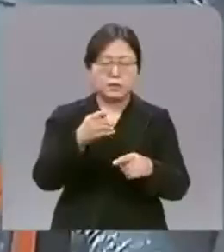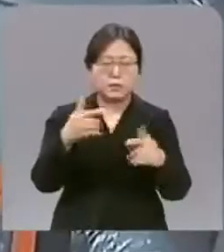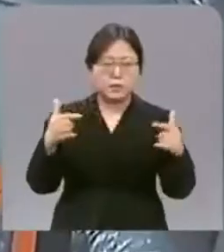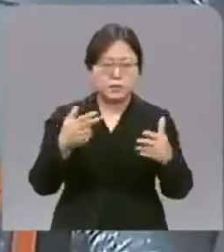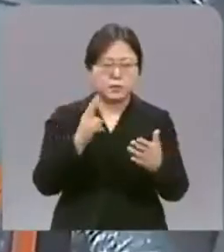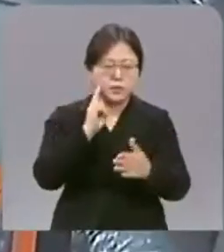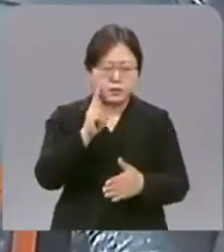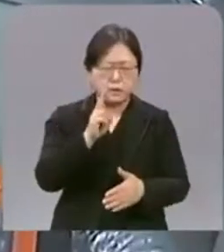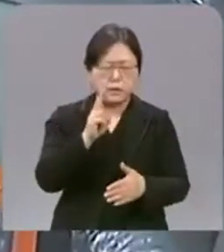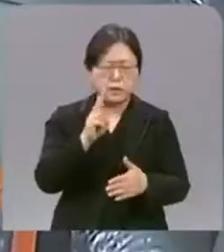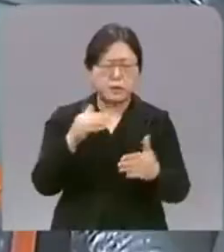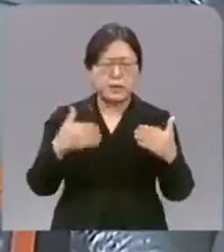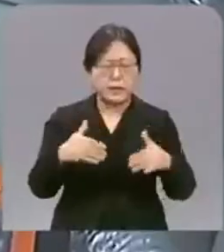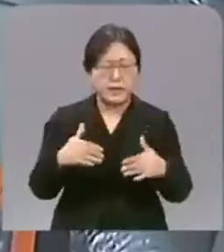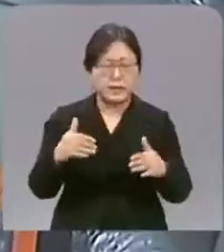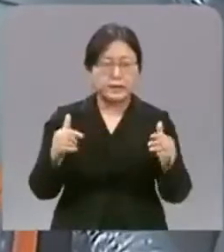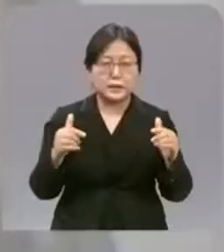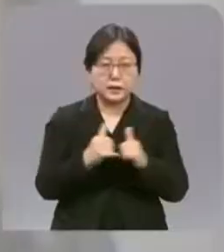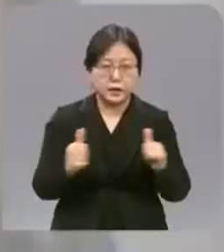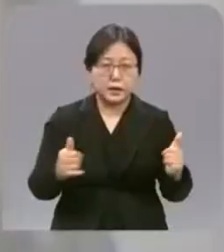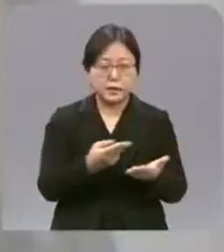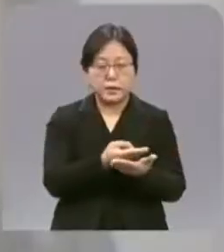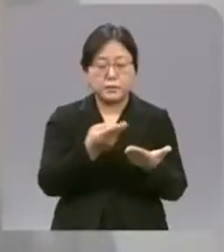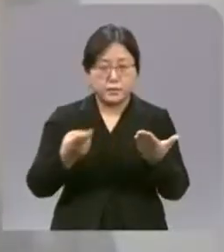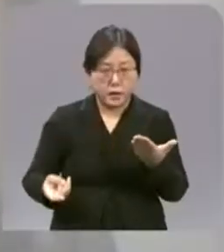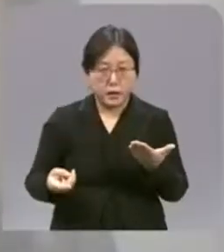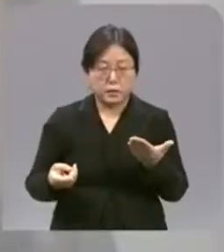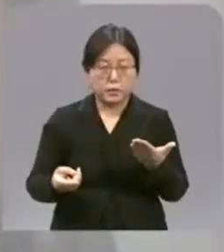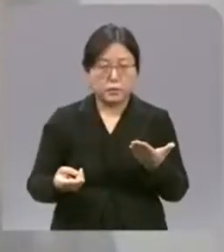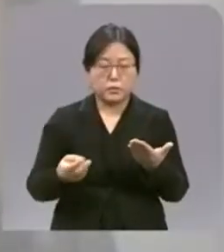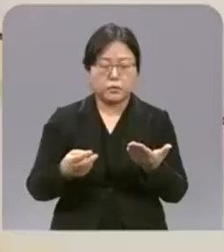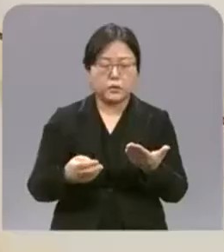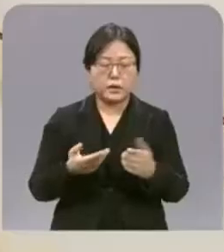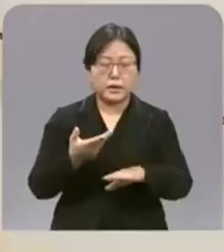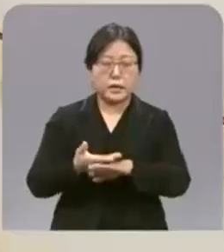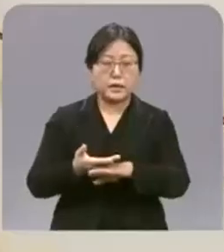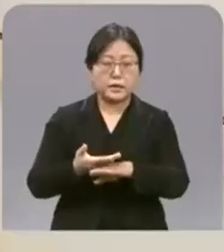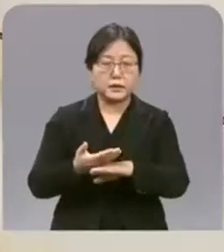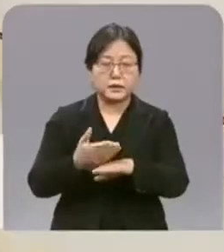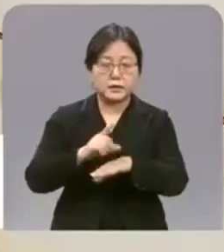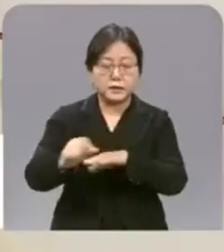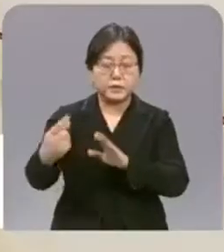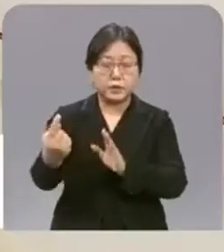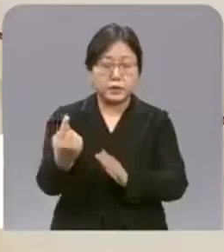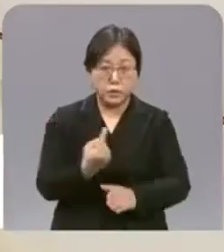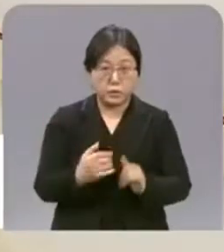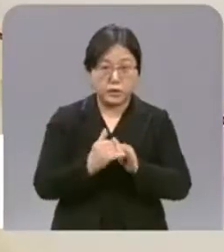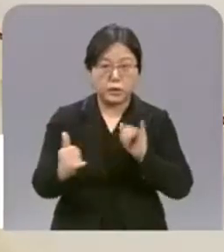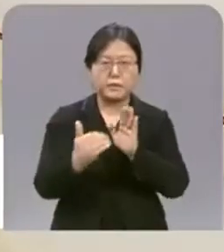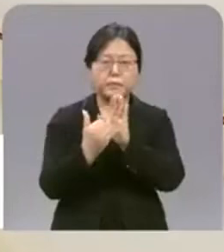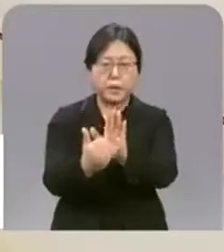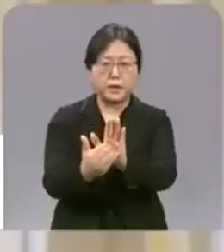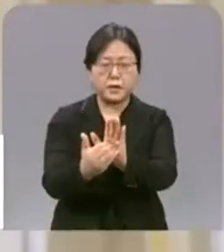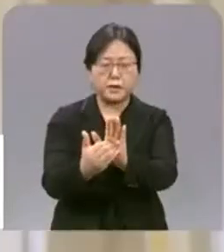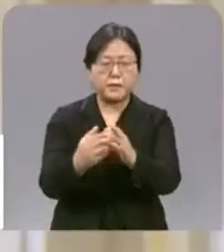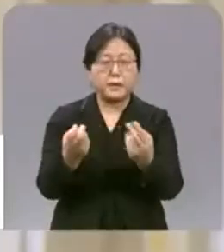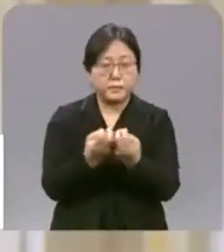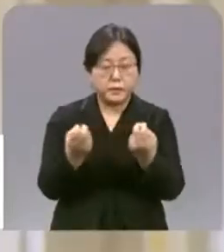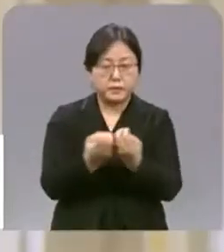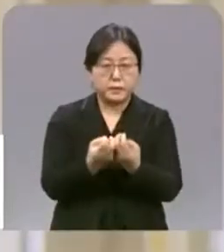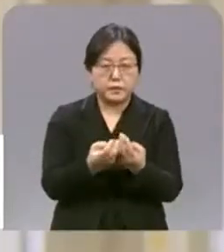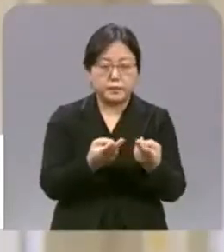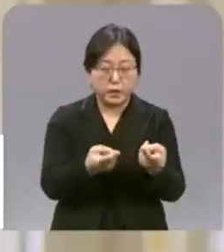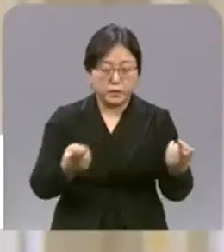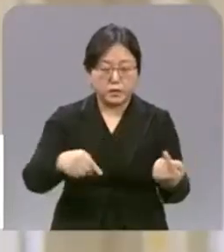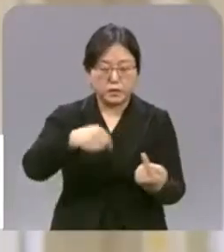환자와 중등증 환자가 쓰고 있는 중환자 병상을 비우고 다른 지역에서 온 중환자를 돌려보내는 등의 조치로